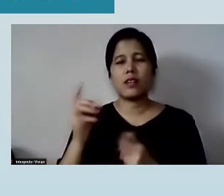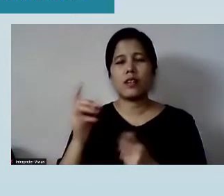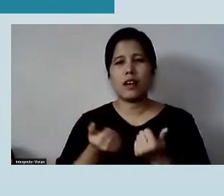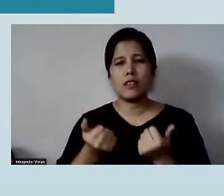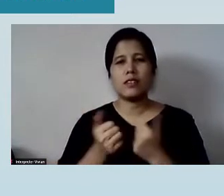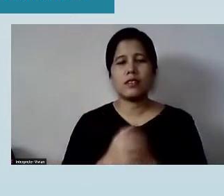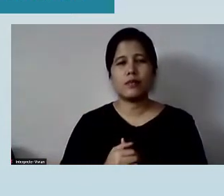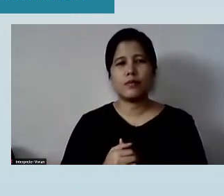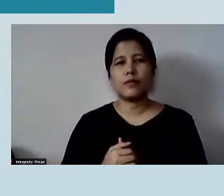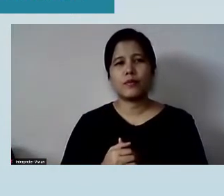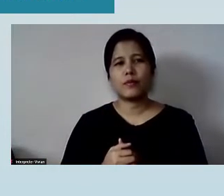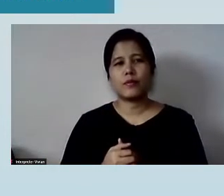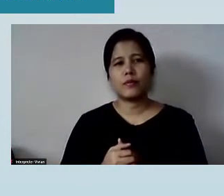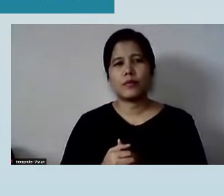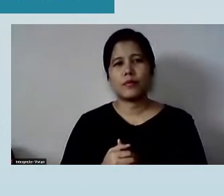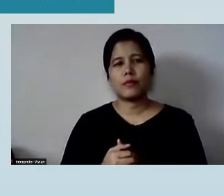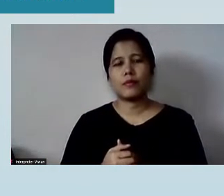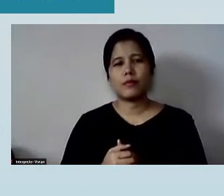or